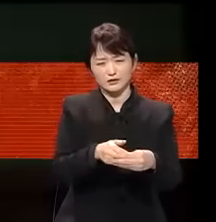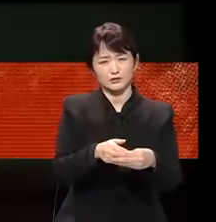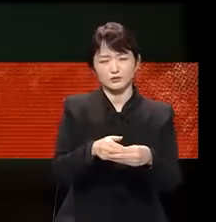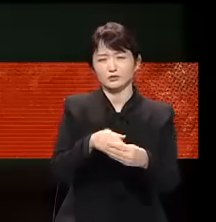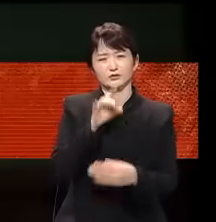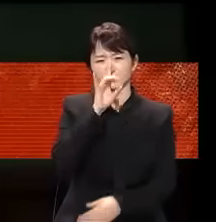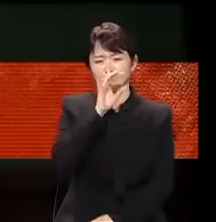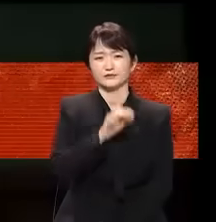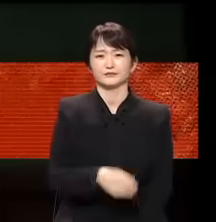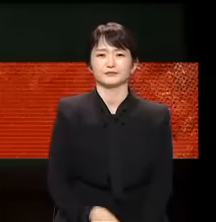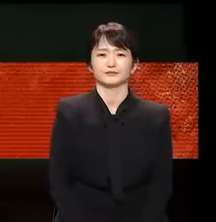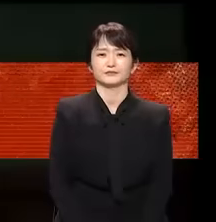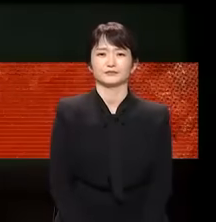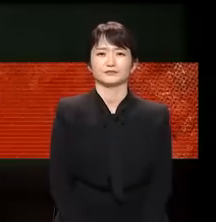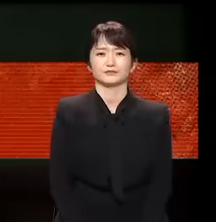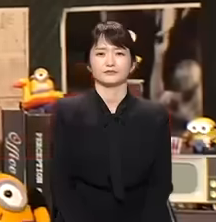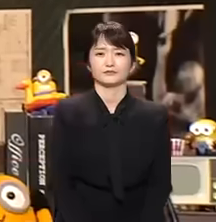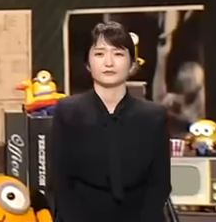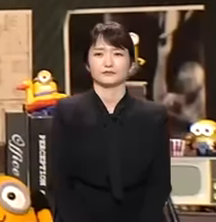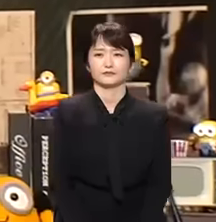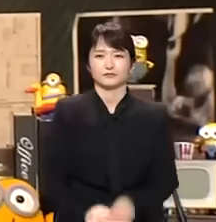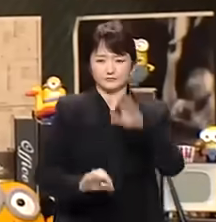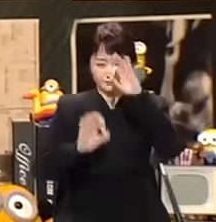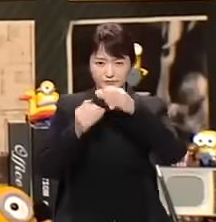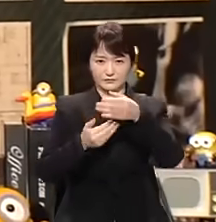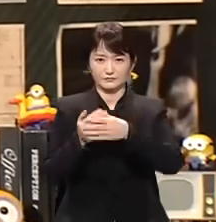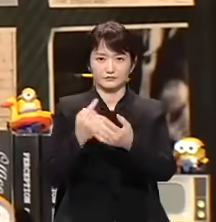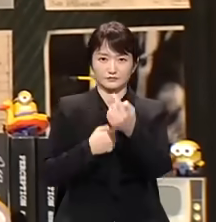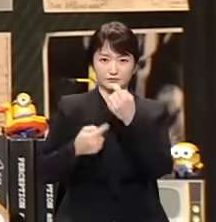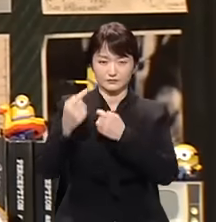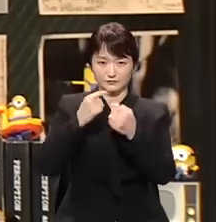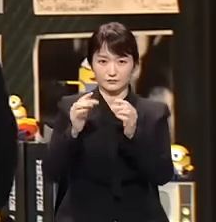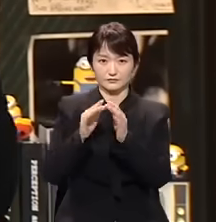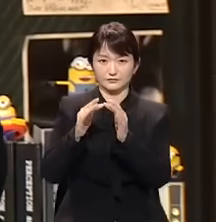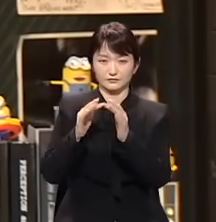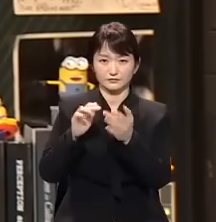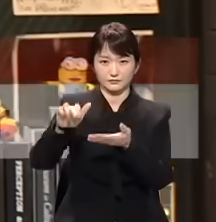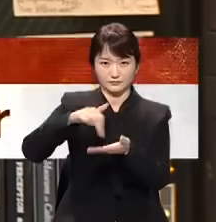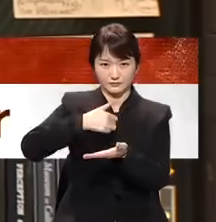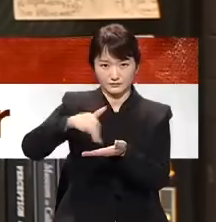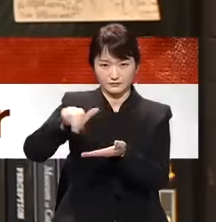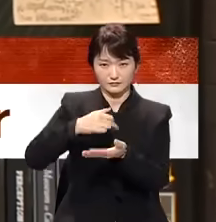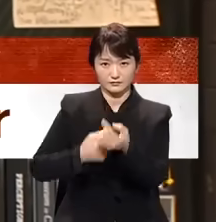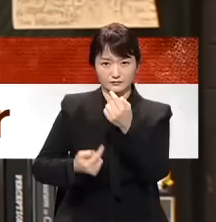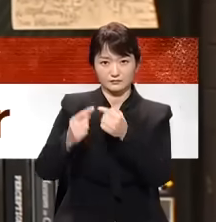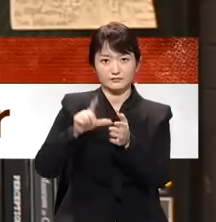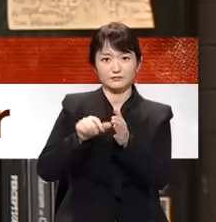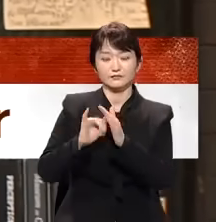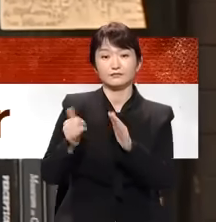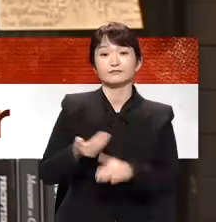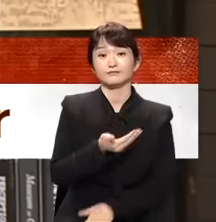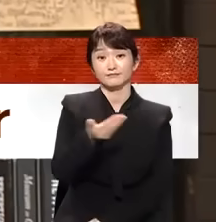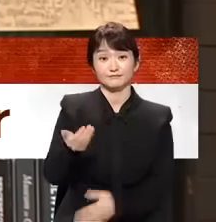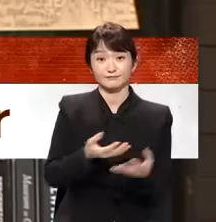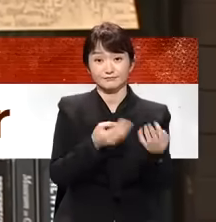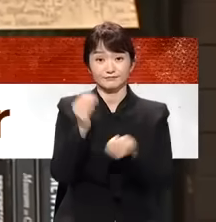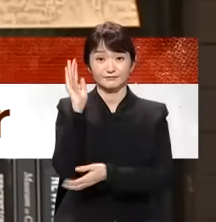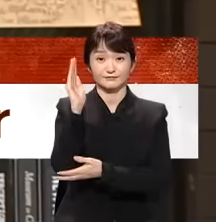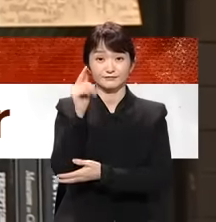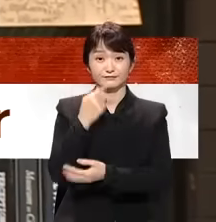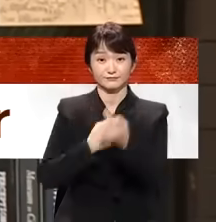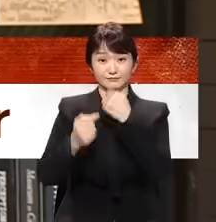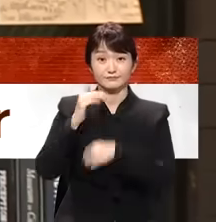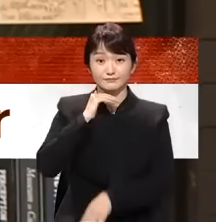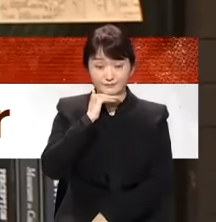주셨습니다 그렇군요 자 사건 반장 제보 메일과 카카오톡 사건 반장 제보 채널에서는 우리 가족 여러분들의 많은 사연과